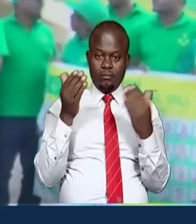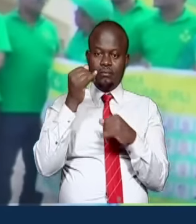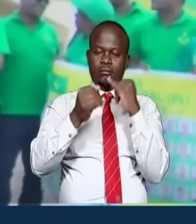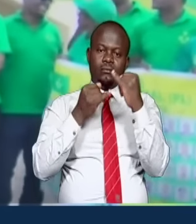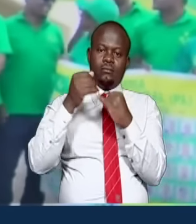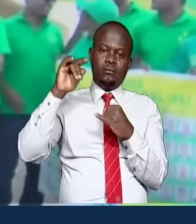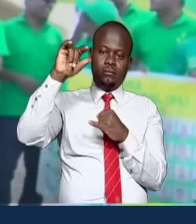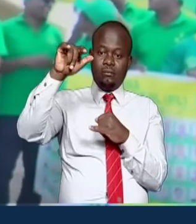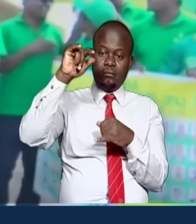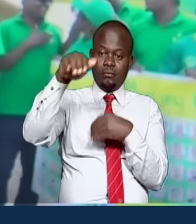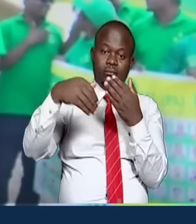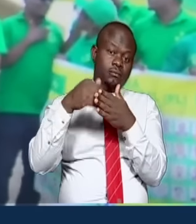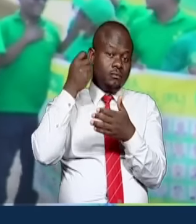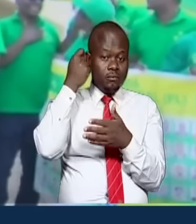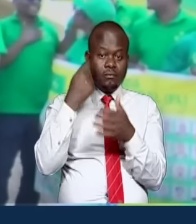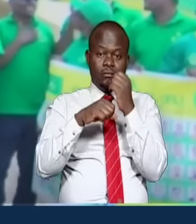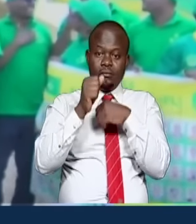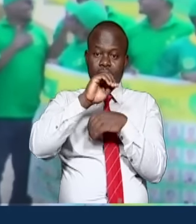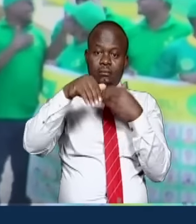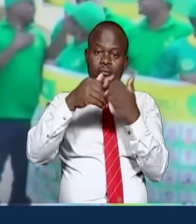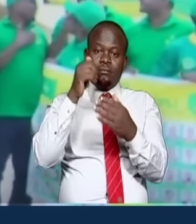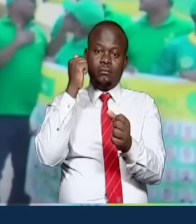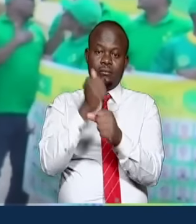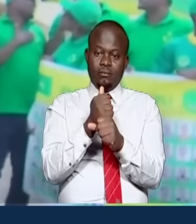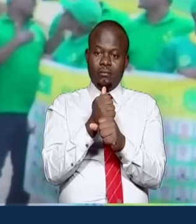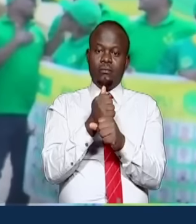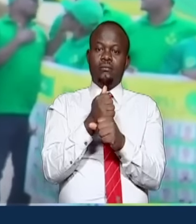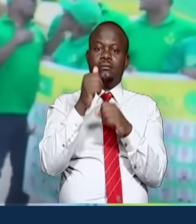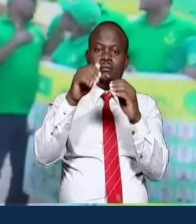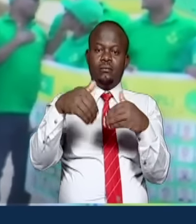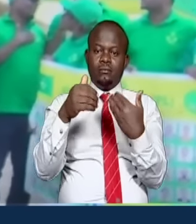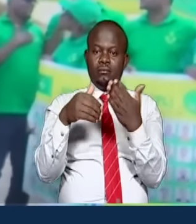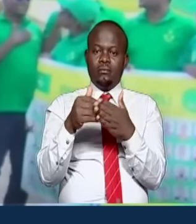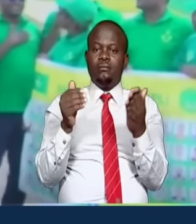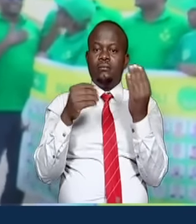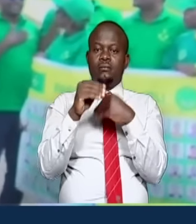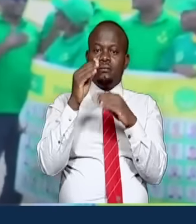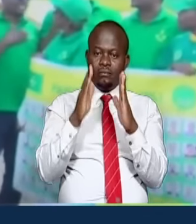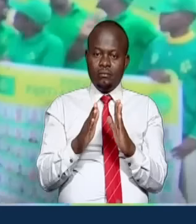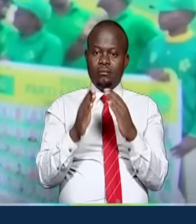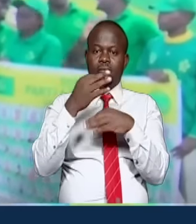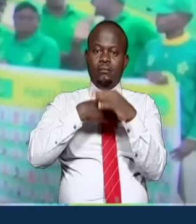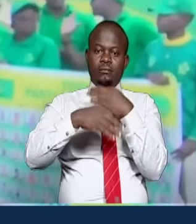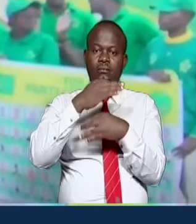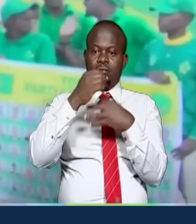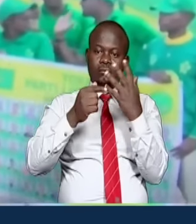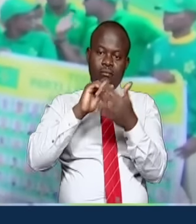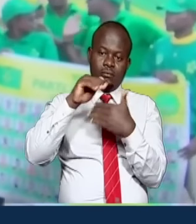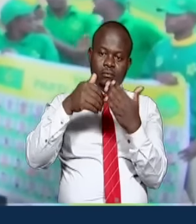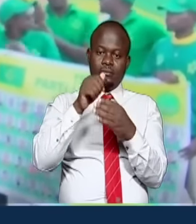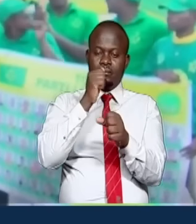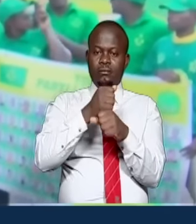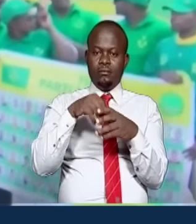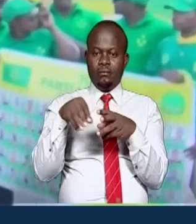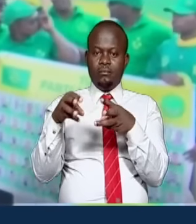cya Bugesera. Ni ukuvuga ngo ibikorwa byose bazakora byaba iby'ubuhinzi, byaba iby'ubucuruzi, inganda, ibintu byose bigakorwa mu